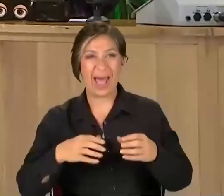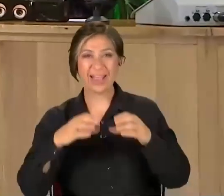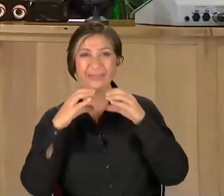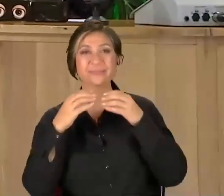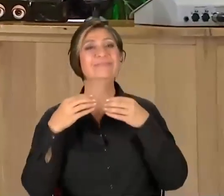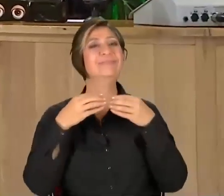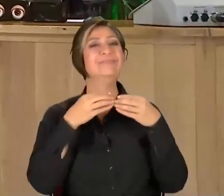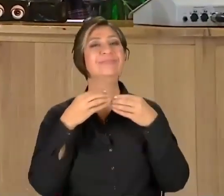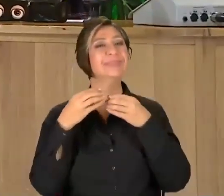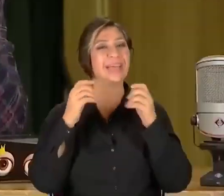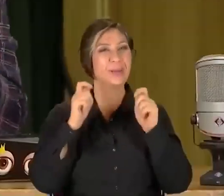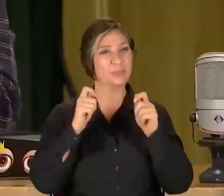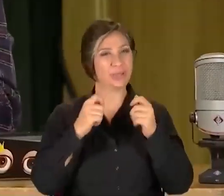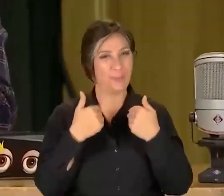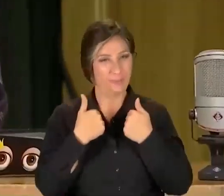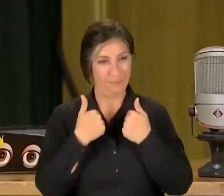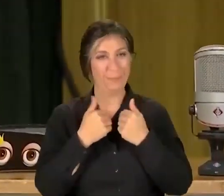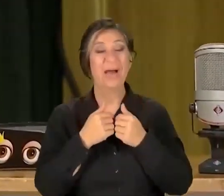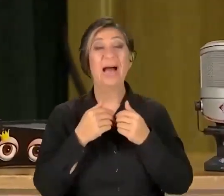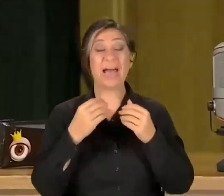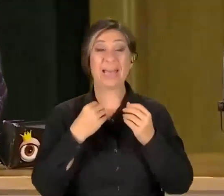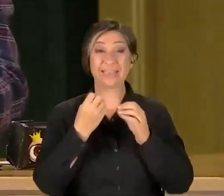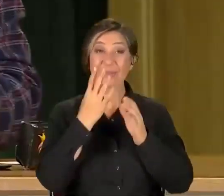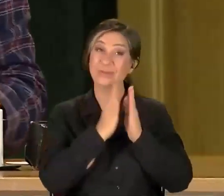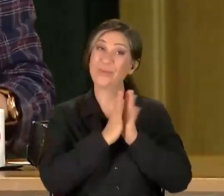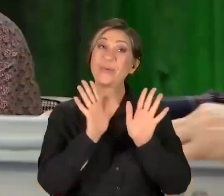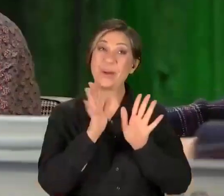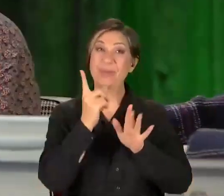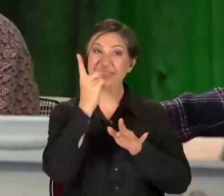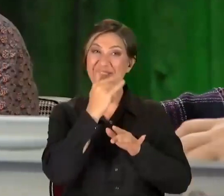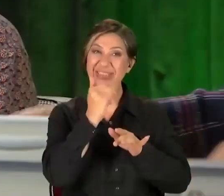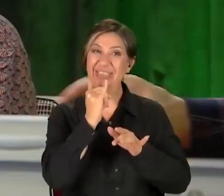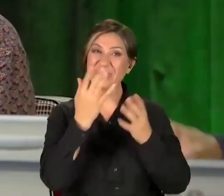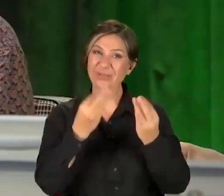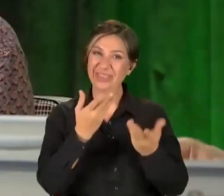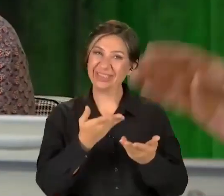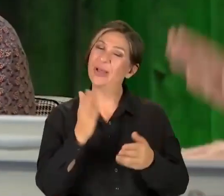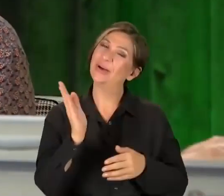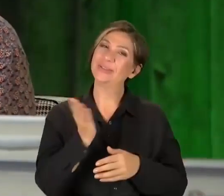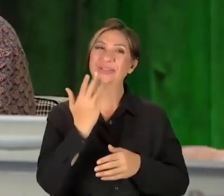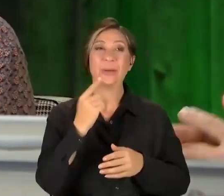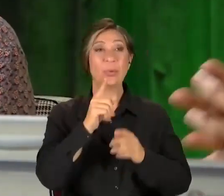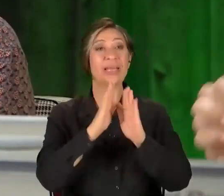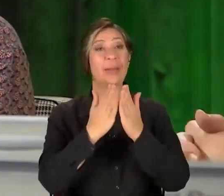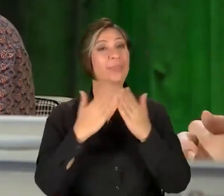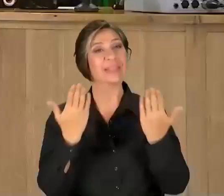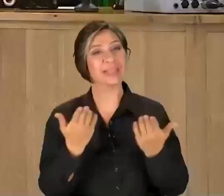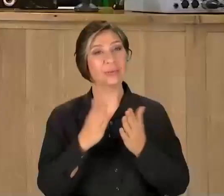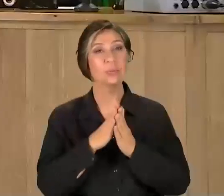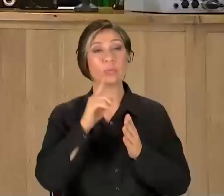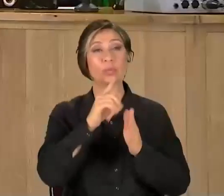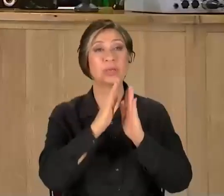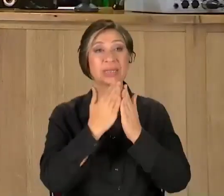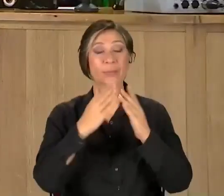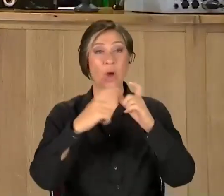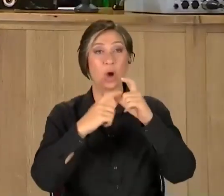aldım. Kendime şey yapıyorum, aydınlatıyorum. Kusura bakma, biraz çirkin çıkacaksın. Rica ederim. Olsun. Bu kitaplar nedir? Bu